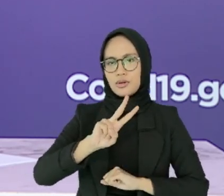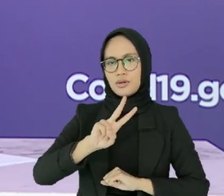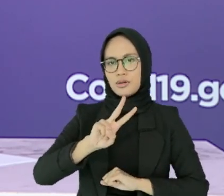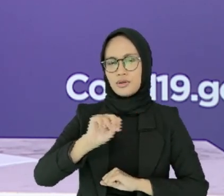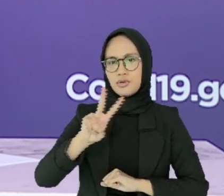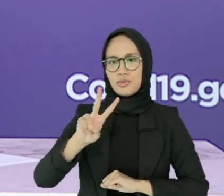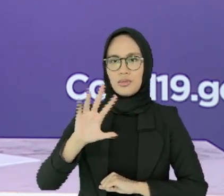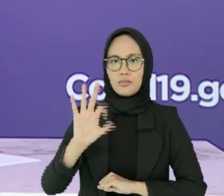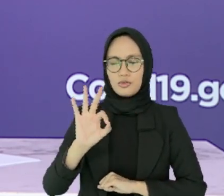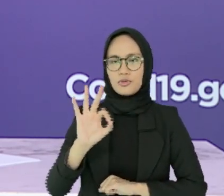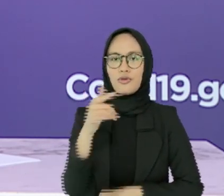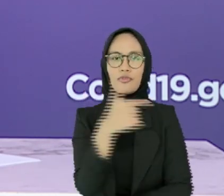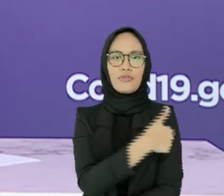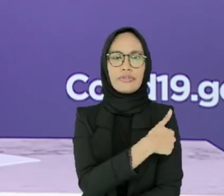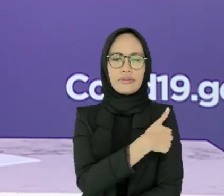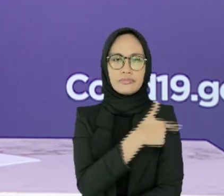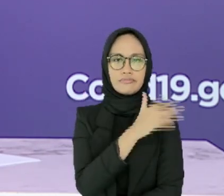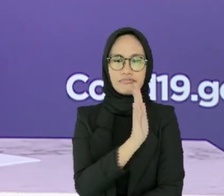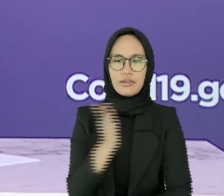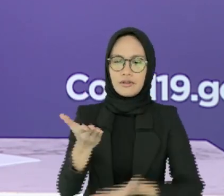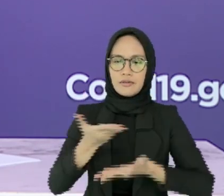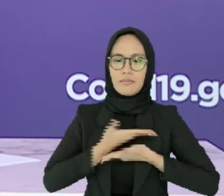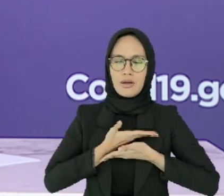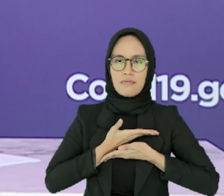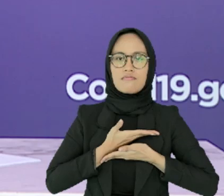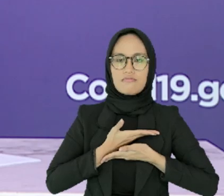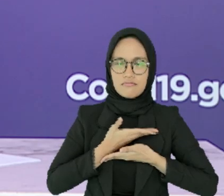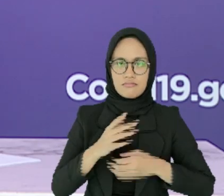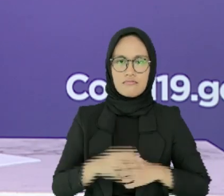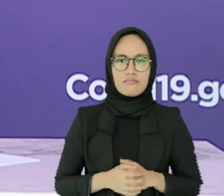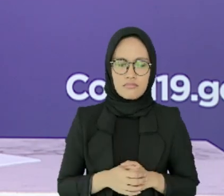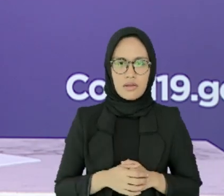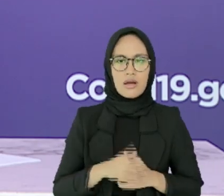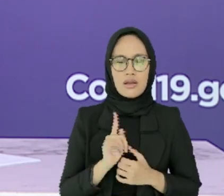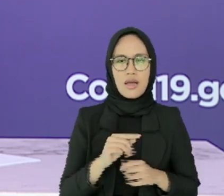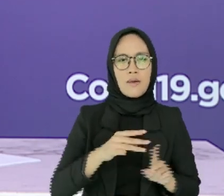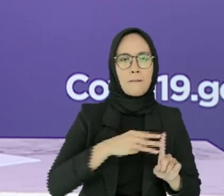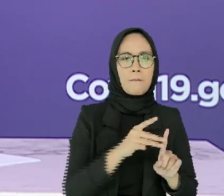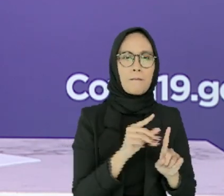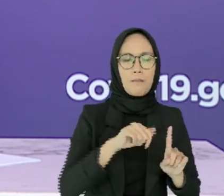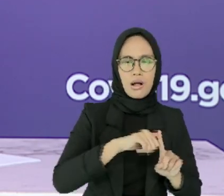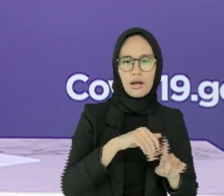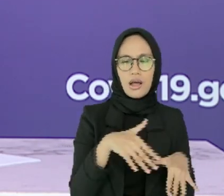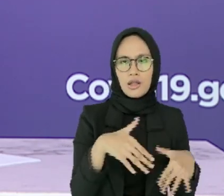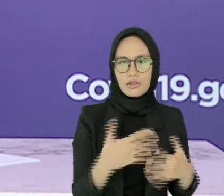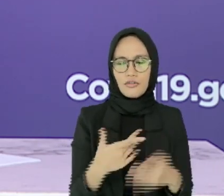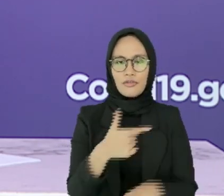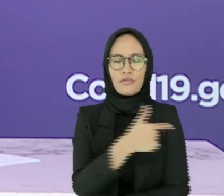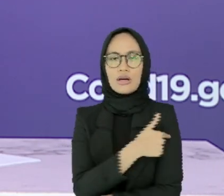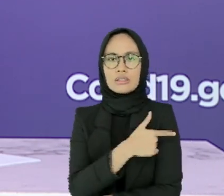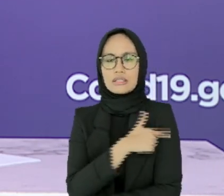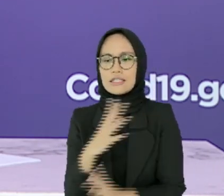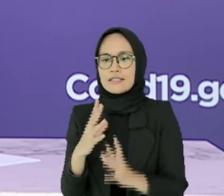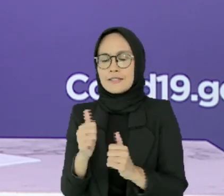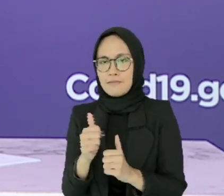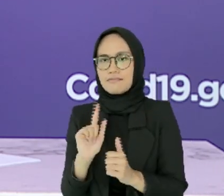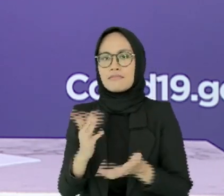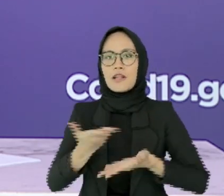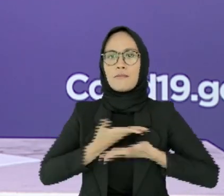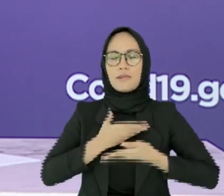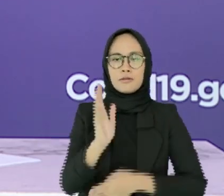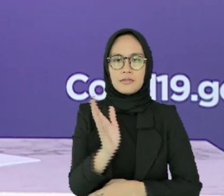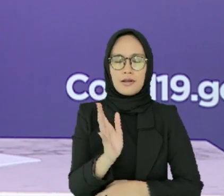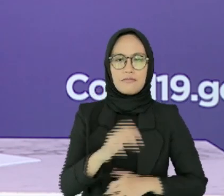7220 dosis Hai baik dalam bentuk bahan baku atau dan vaksin jadi pemerintah berharap